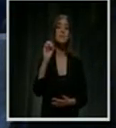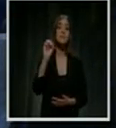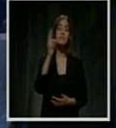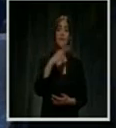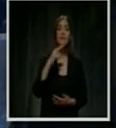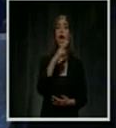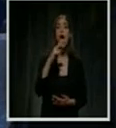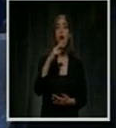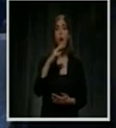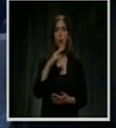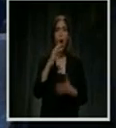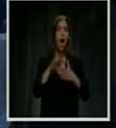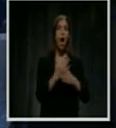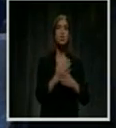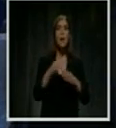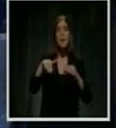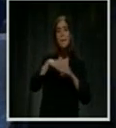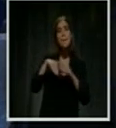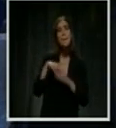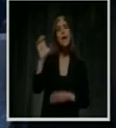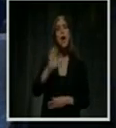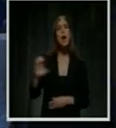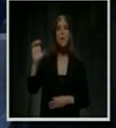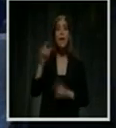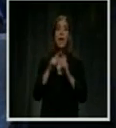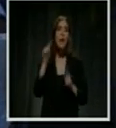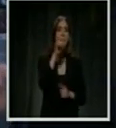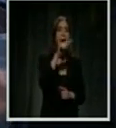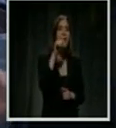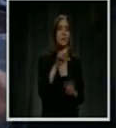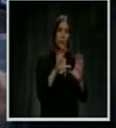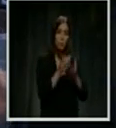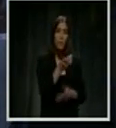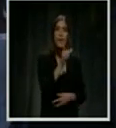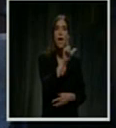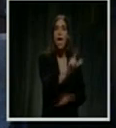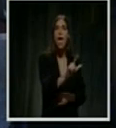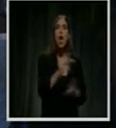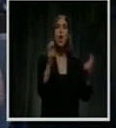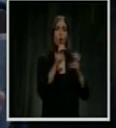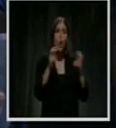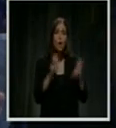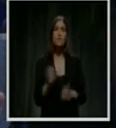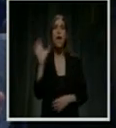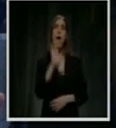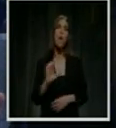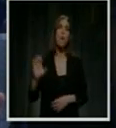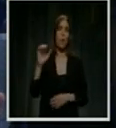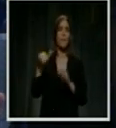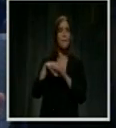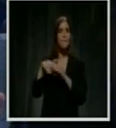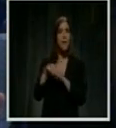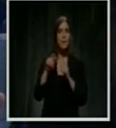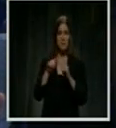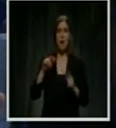aħna membri Ewropej. Intom ma rridtux tkunu membri Ewropej. Aħna kontra l-fondi Ewropej meta nemnu hemm